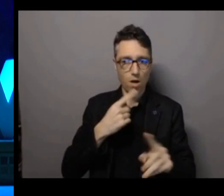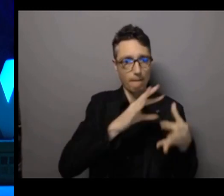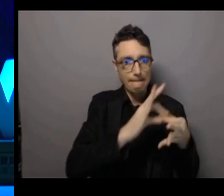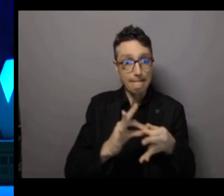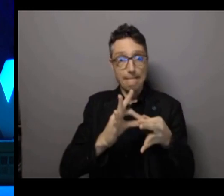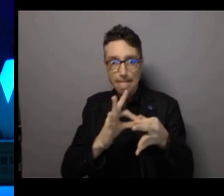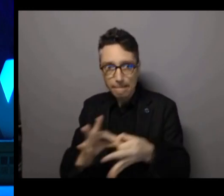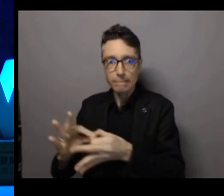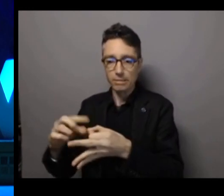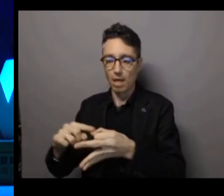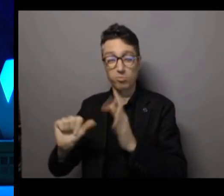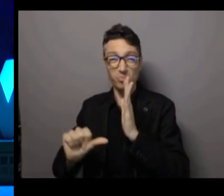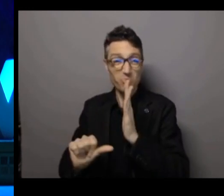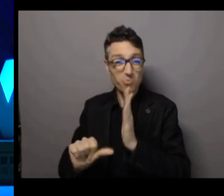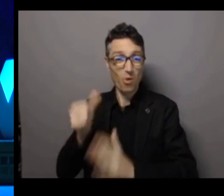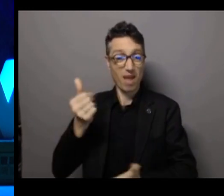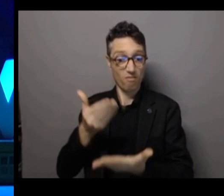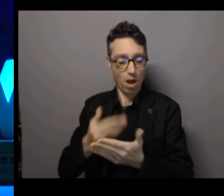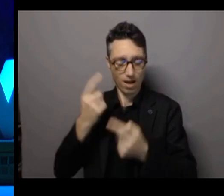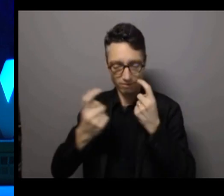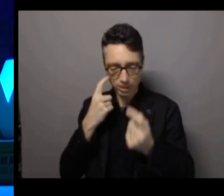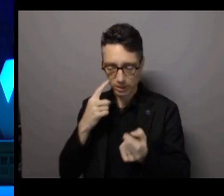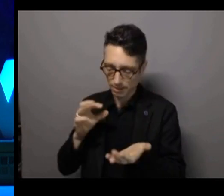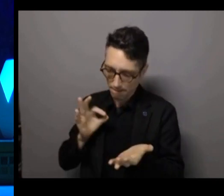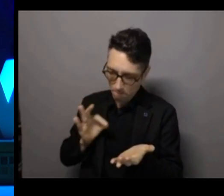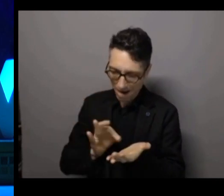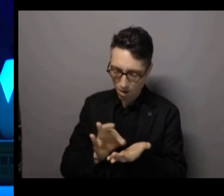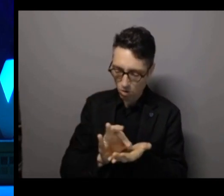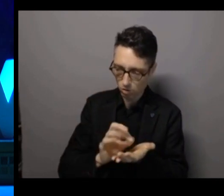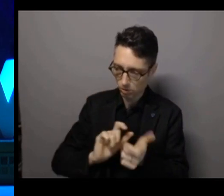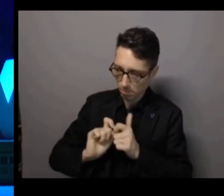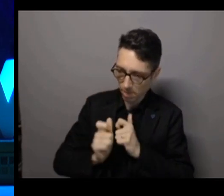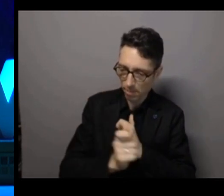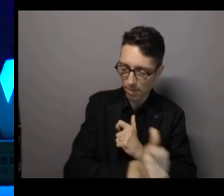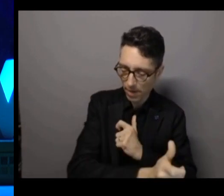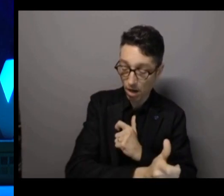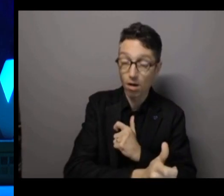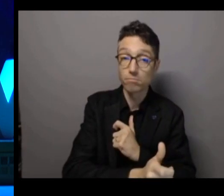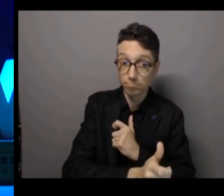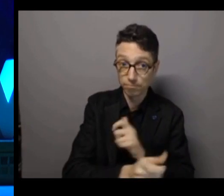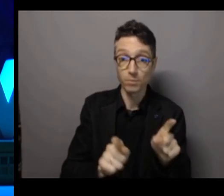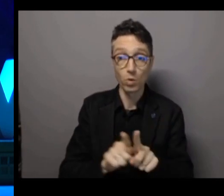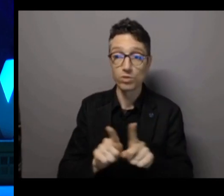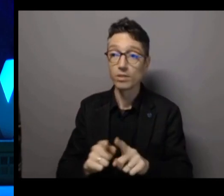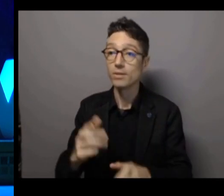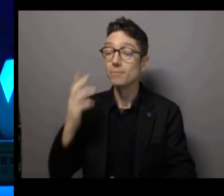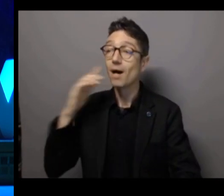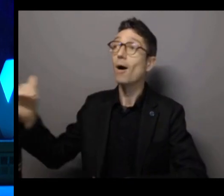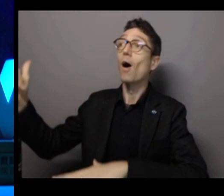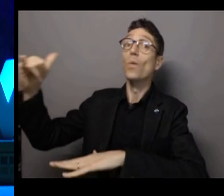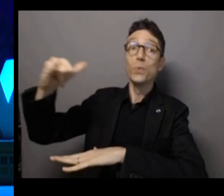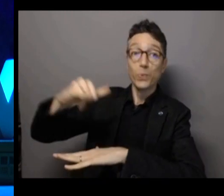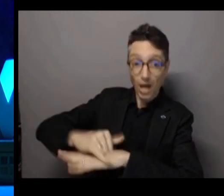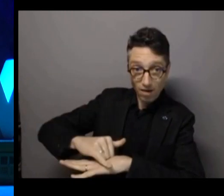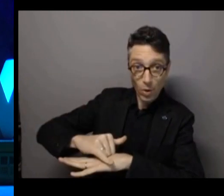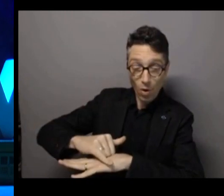fluidité des parcours. Et on se pose toujours enfin la question de savoir si la personne qui est arrivée par exemple en avion, c'est inédit, hein, en